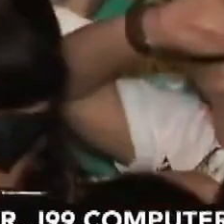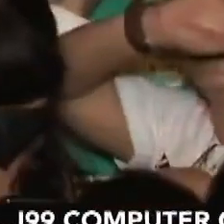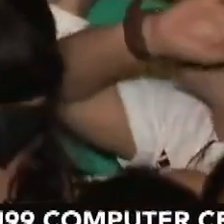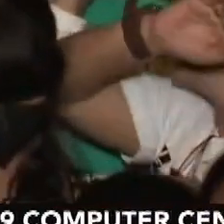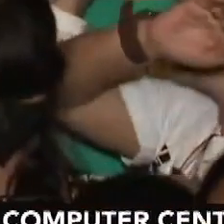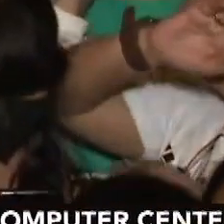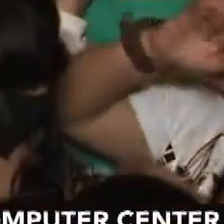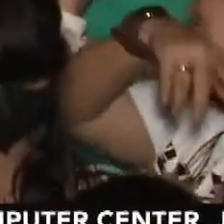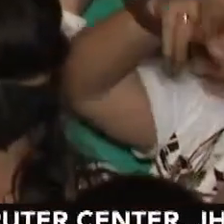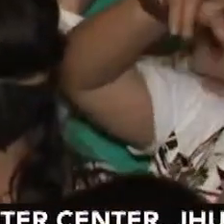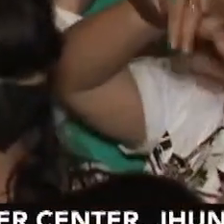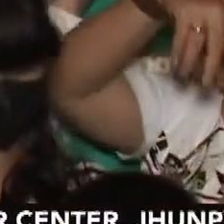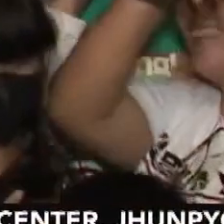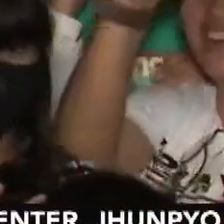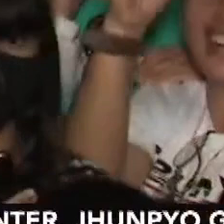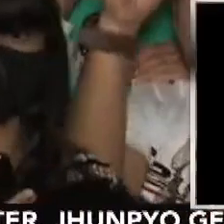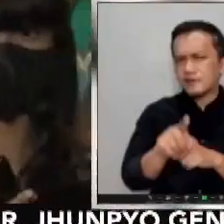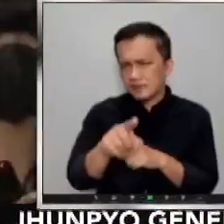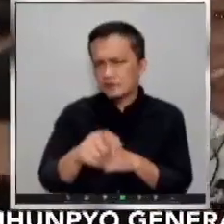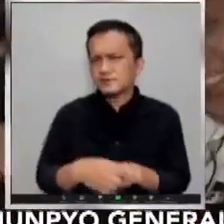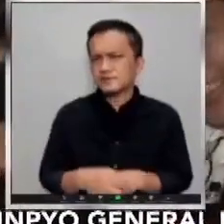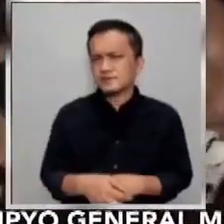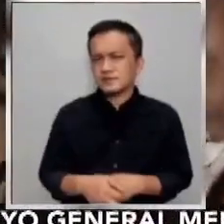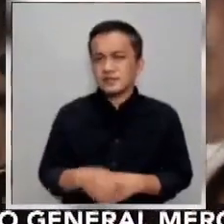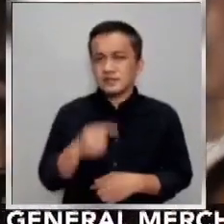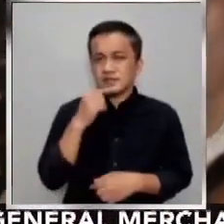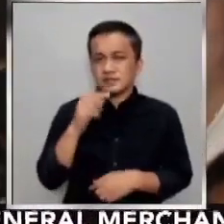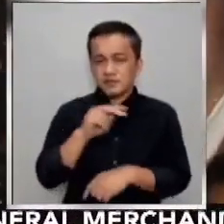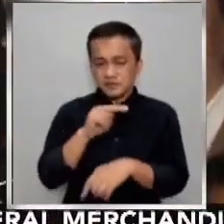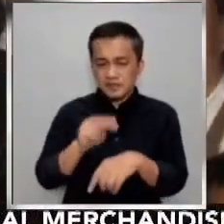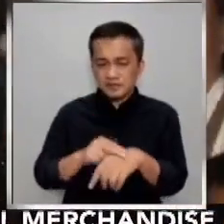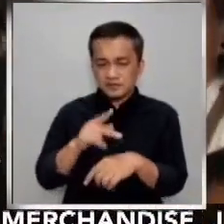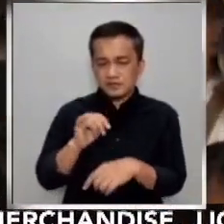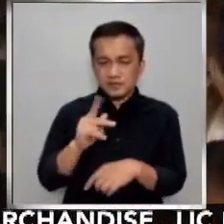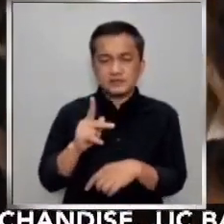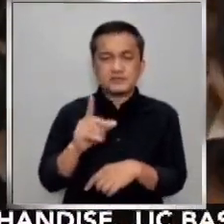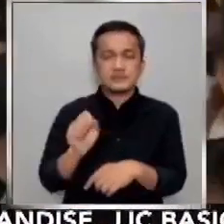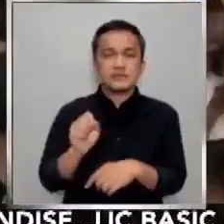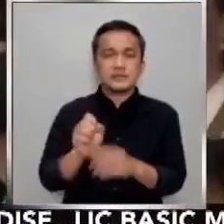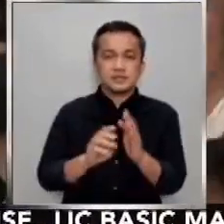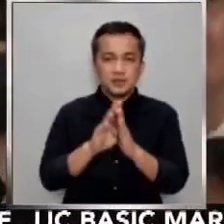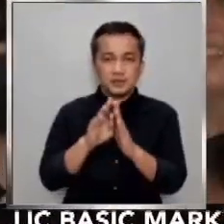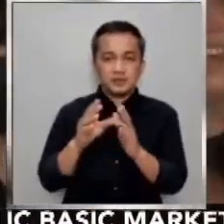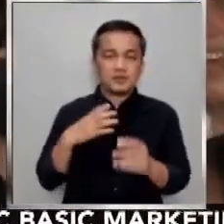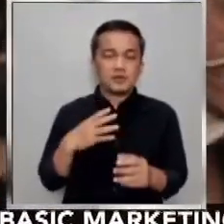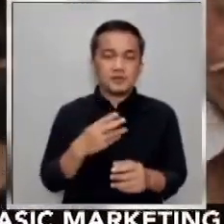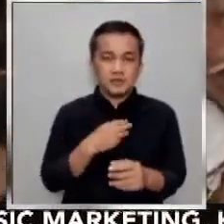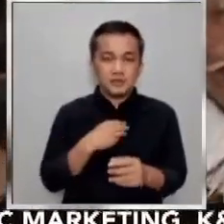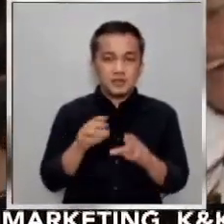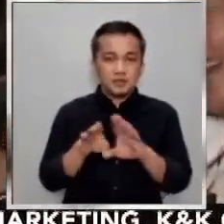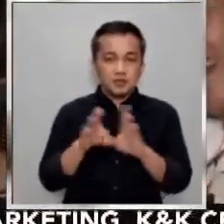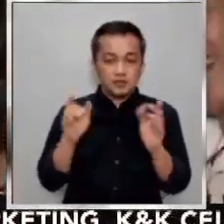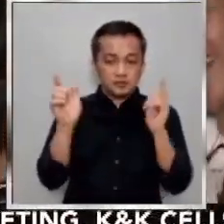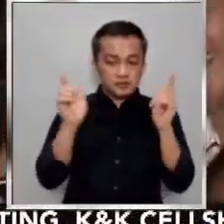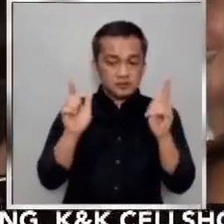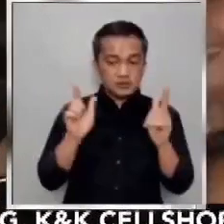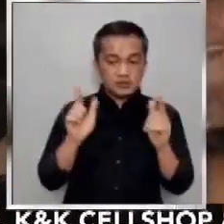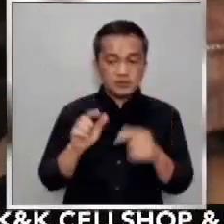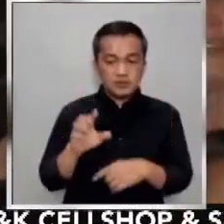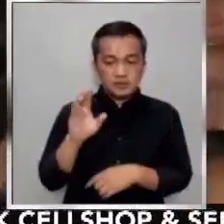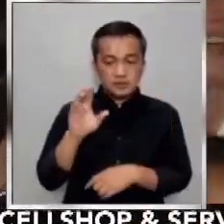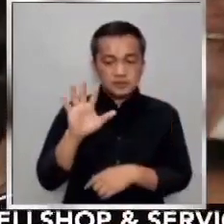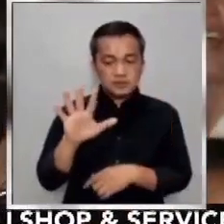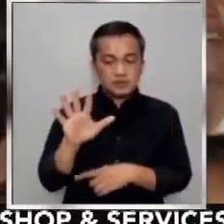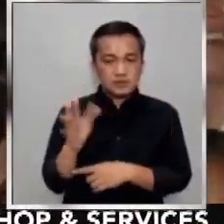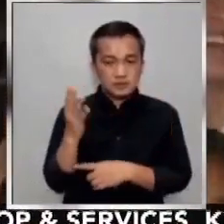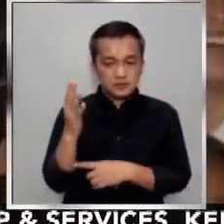may oras pa kayo. Ayon sa National Parks Development Committee, ay bukas ang Luneta, alas 5 ng umaga hanggang